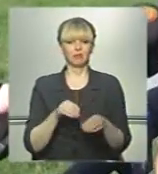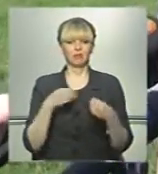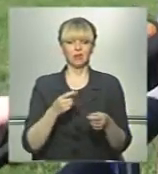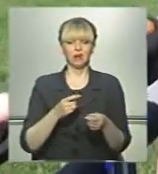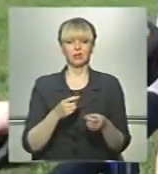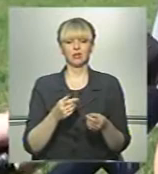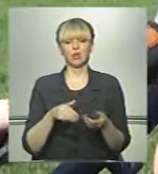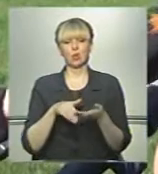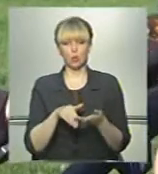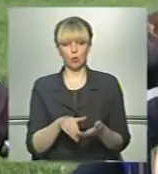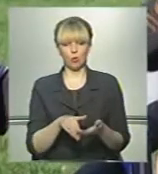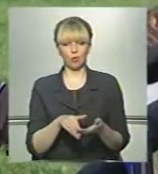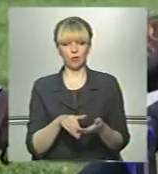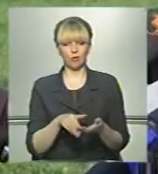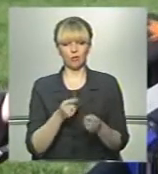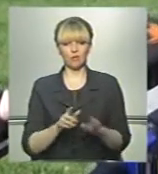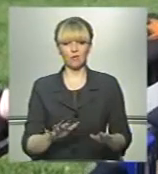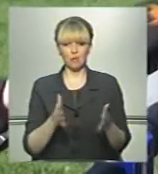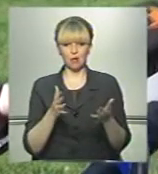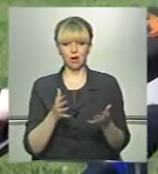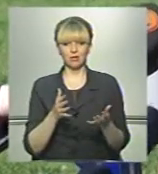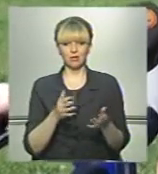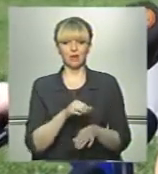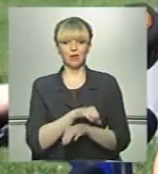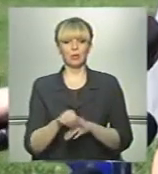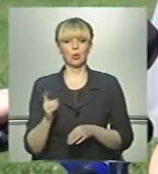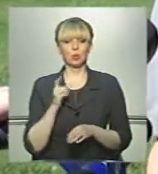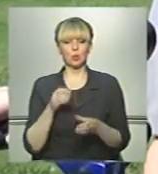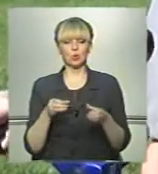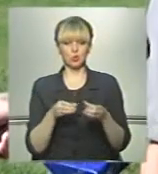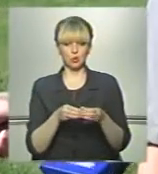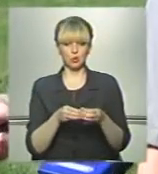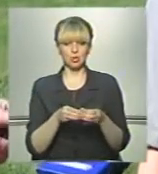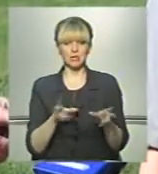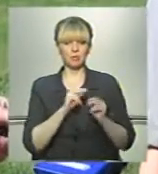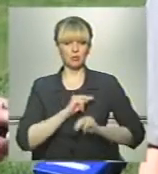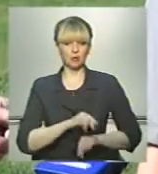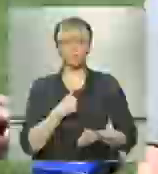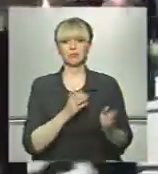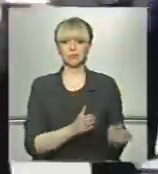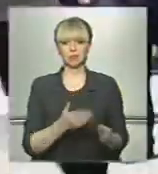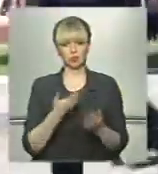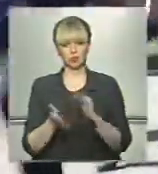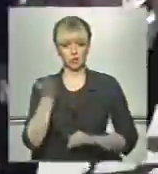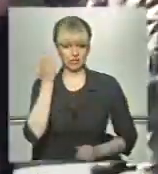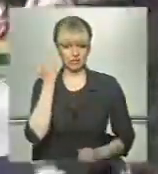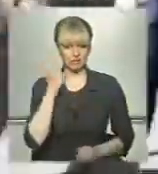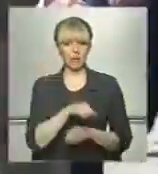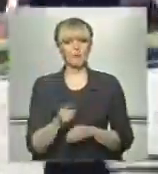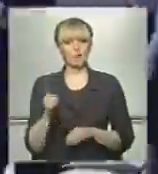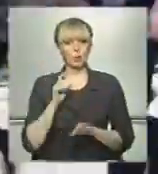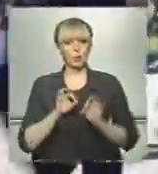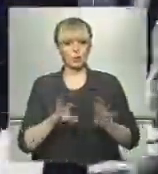швидку допомогу. В даному випадку наш відділ прикордонної служби фальків. Співпраця у нас наладжена дуже давно.